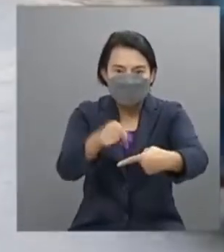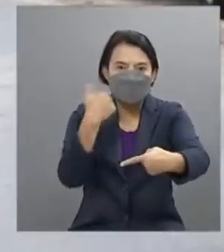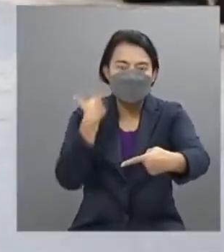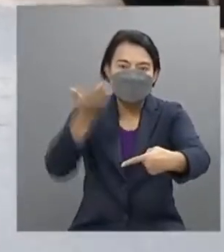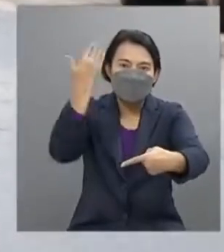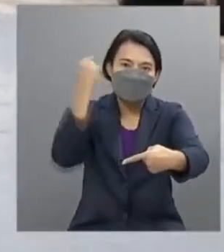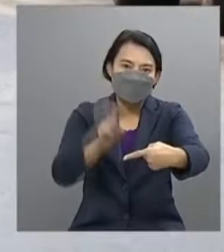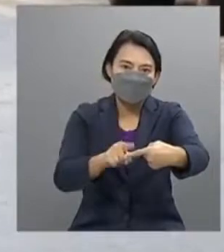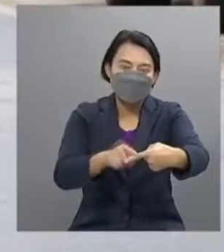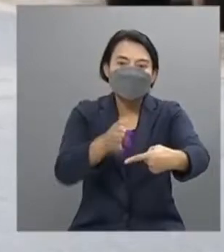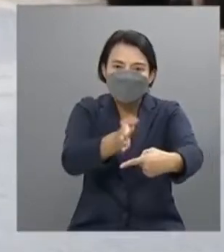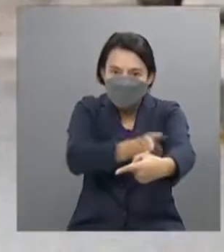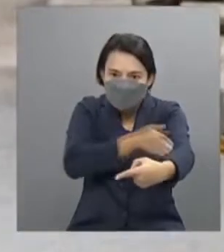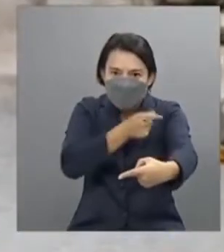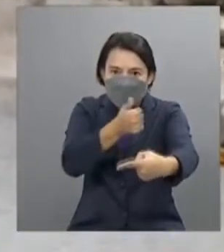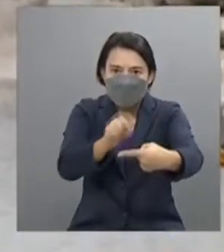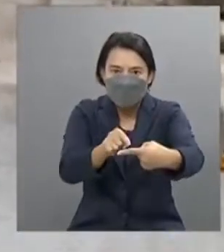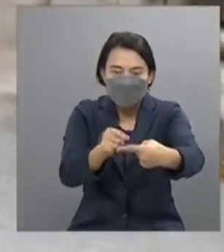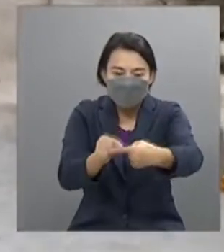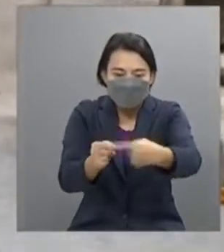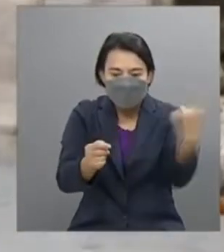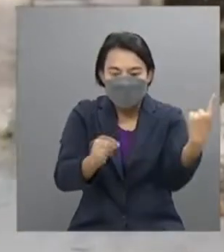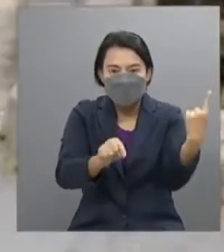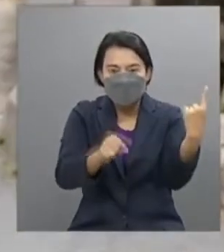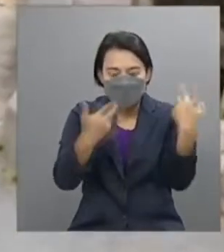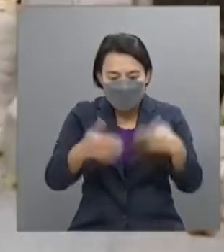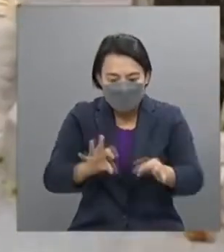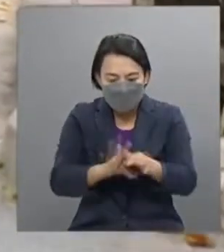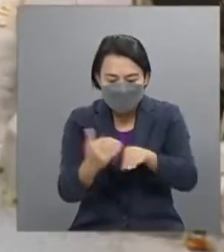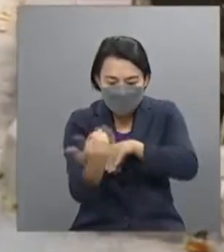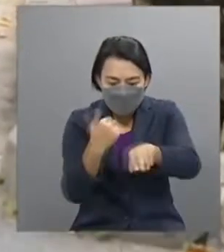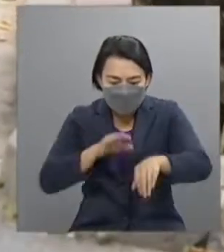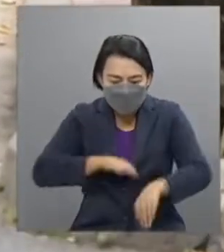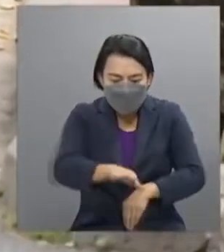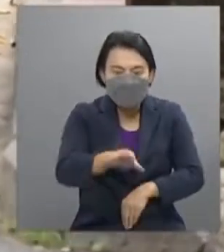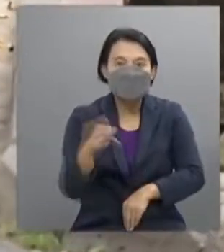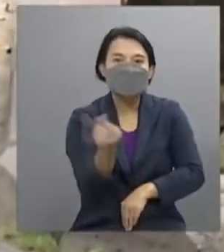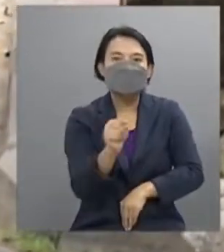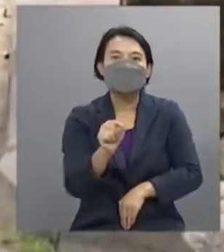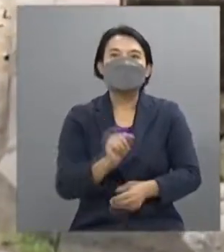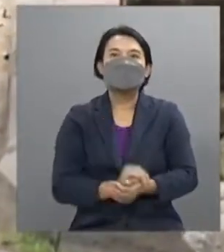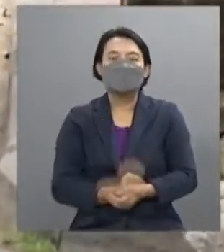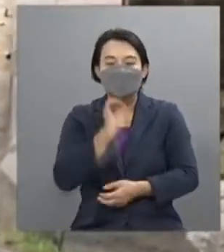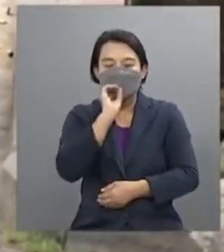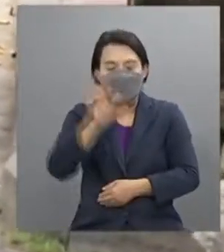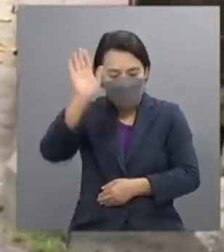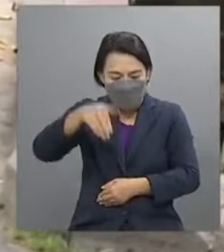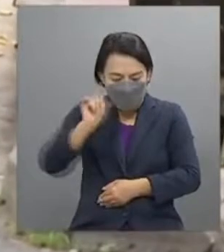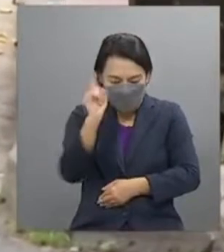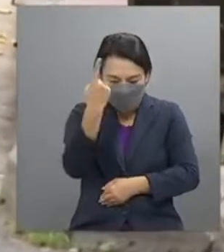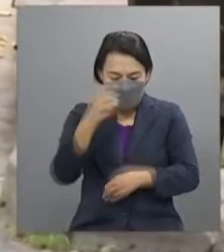เขตคลองสานค่ะเพื่อขอให้ทางเขตเนี่ยเข้ามาทำการติดตั้งลูกระนาดอีกครั้งหนึ่งค่ะ